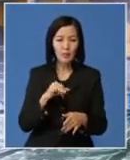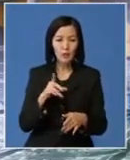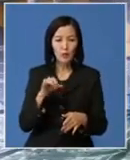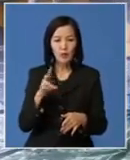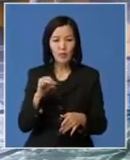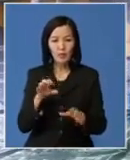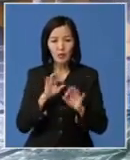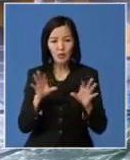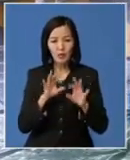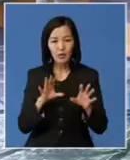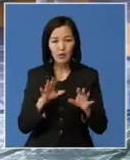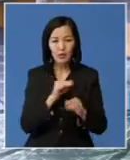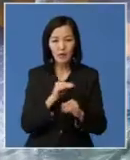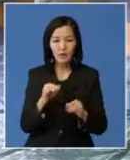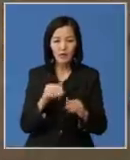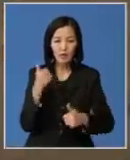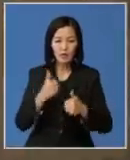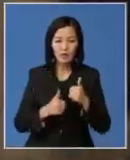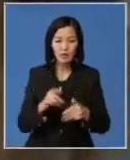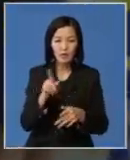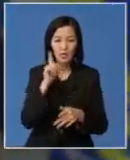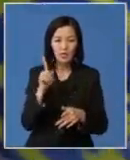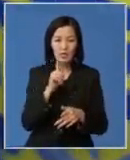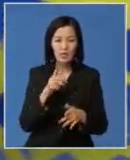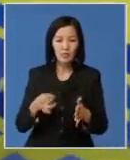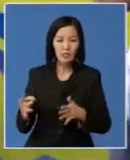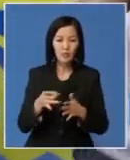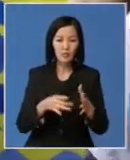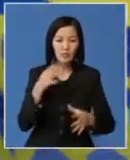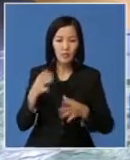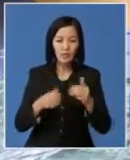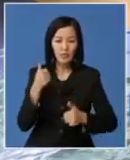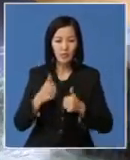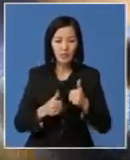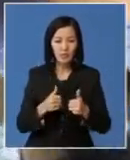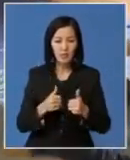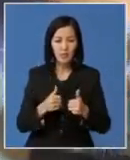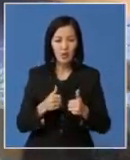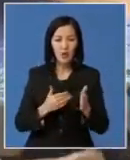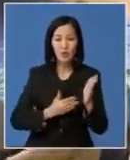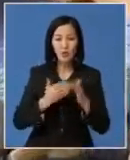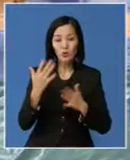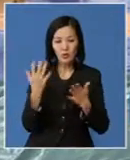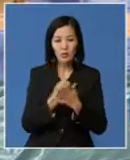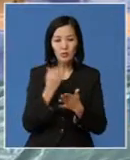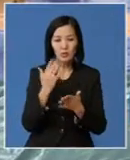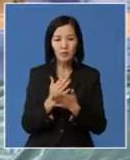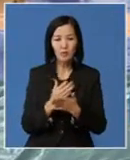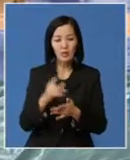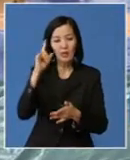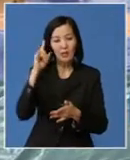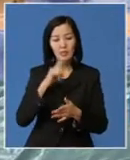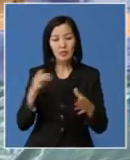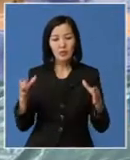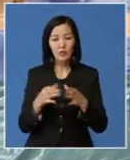айтуынша, ресми жарыстардан бөлек жас саңлақтарымыз республикалық және халықаралық жарыстарда жоғары нәтиже көрсеткен. Қазақстан құрама